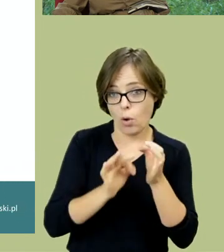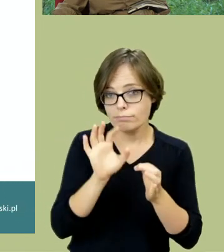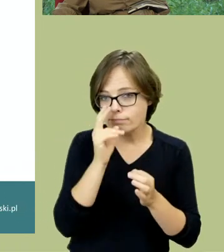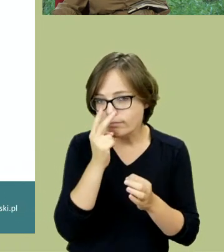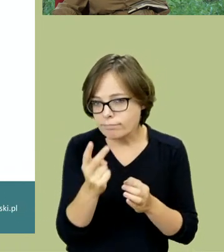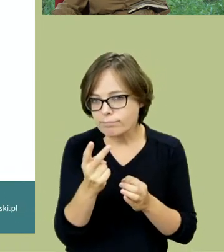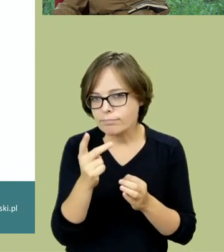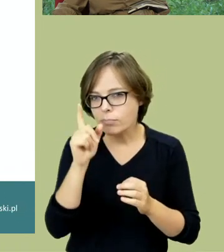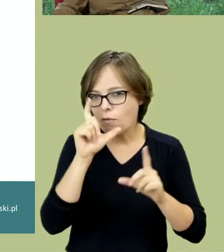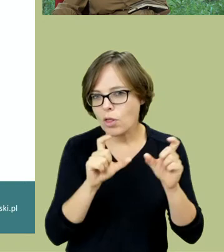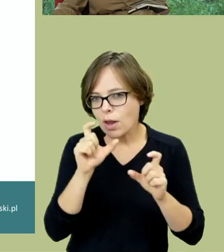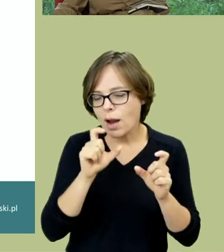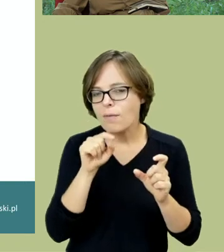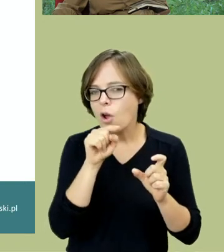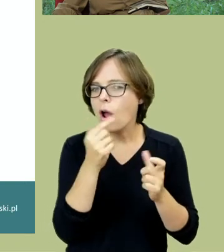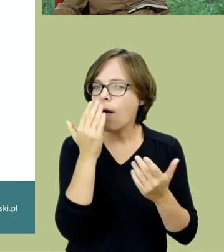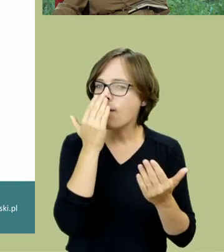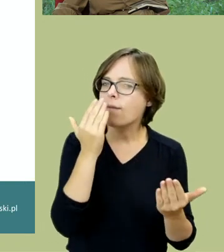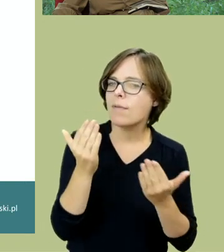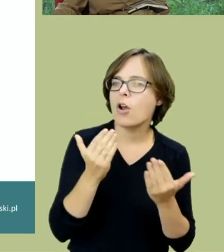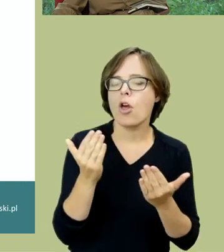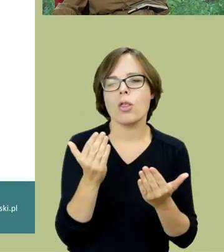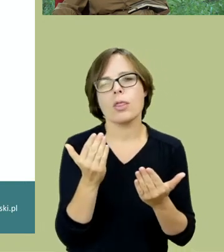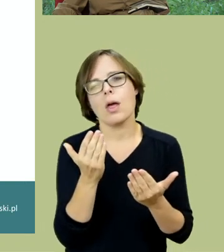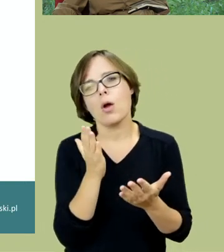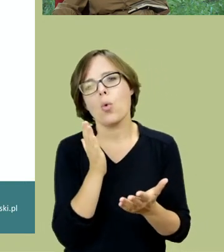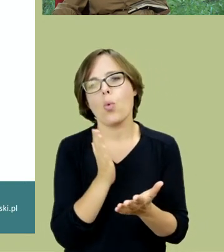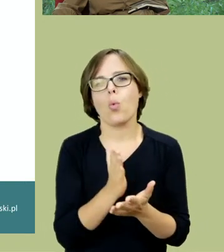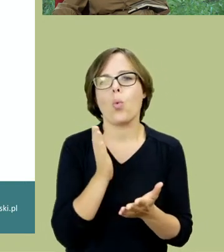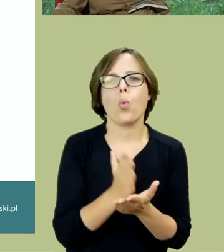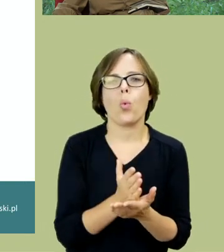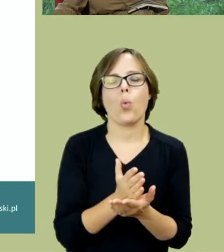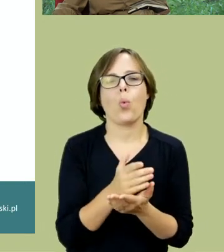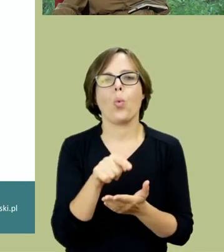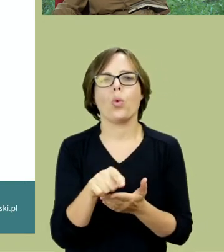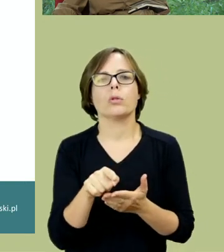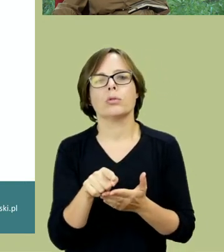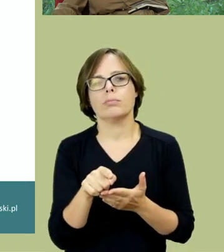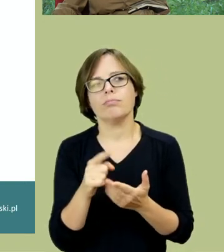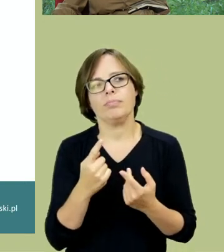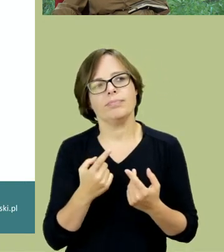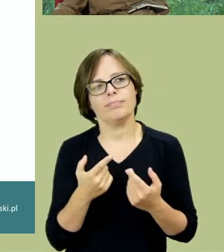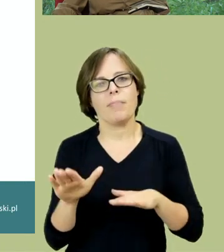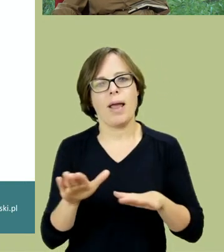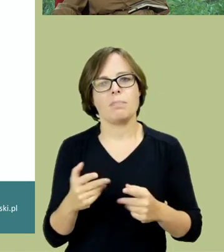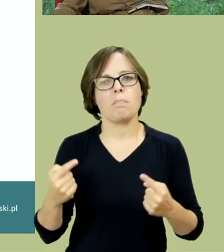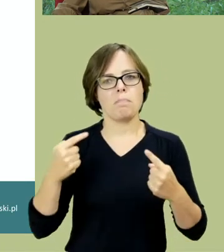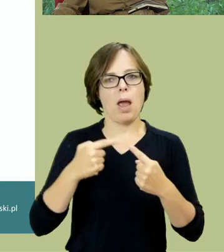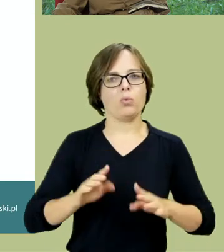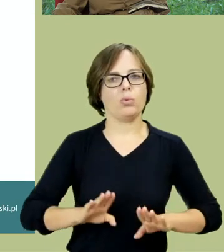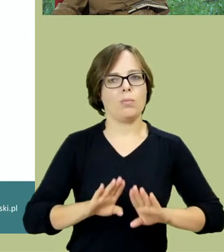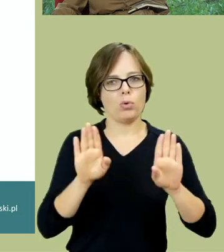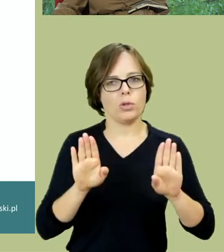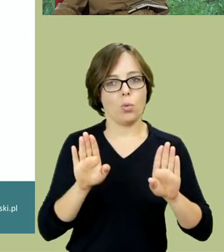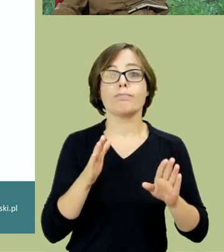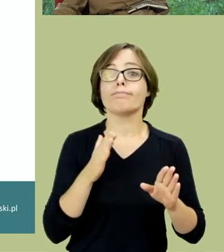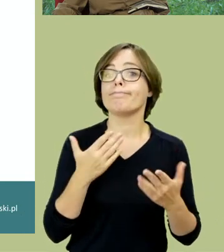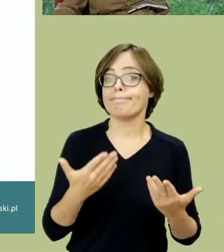to przypomina ona troszeczkę już takie miejsce muzealne, bo de facto po śmierci